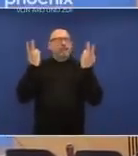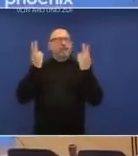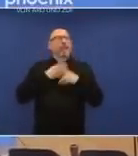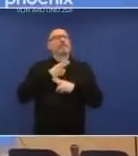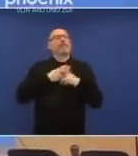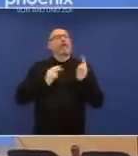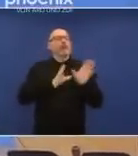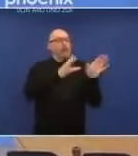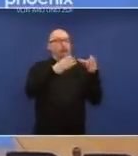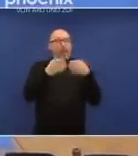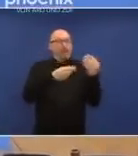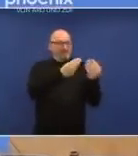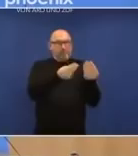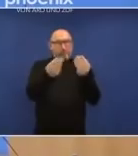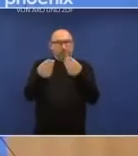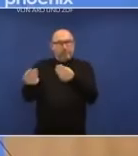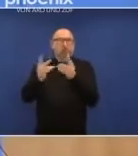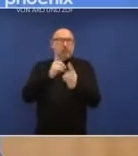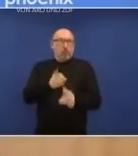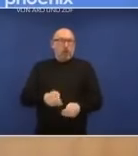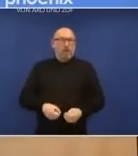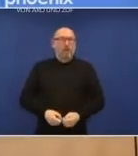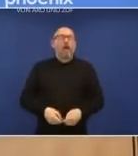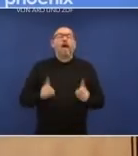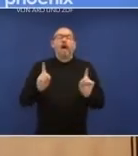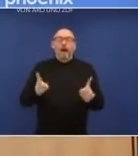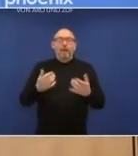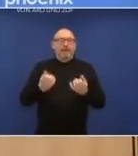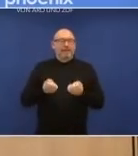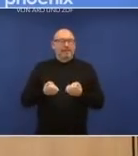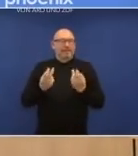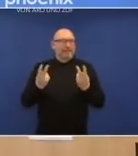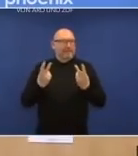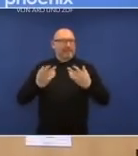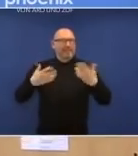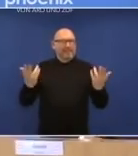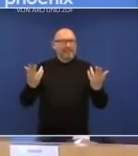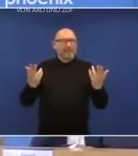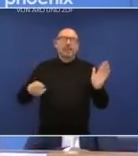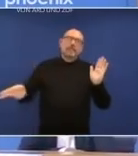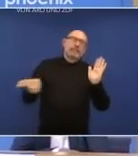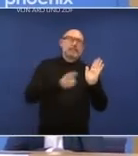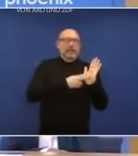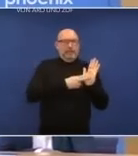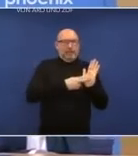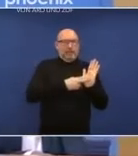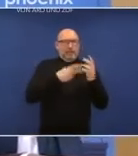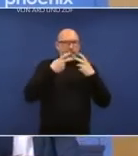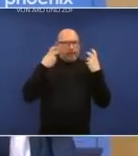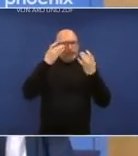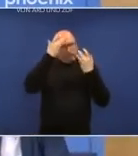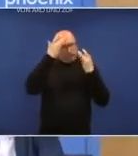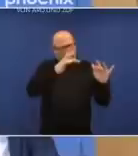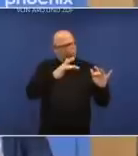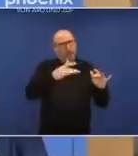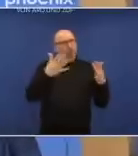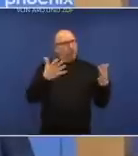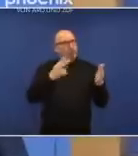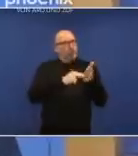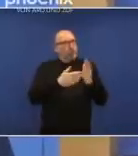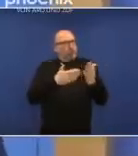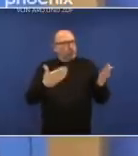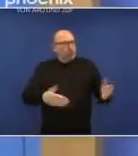Gruppen zu verteilen. Allerdings, und das ist jetzt der springende Punkt, natürlich zertifizierte Masken, so wie es vorgesehen war.